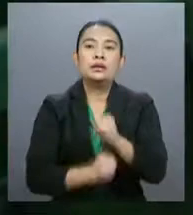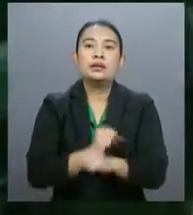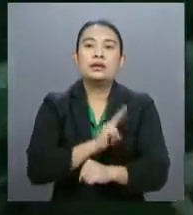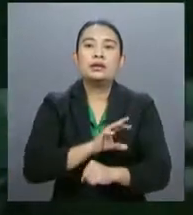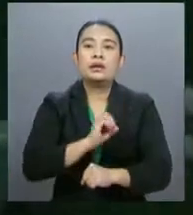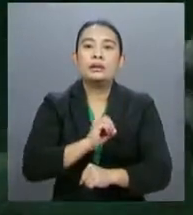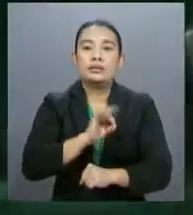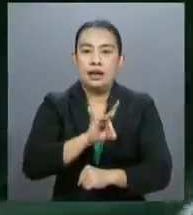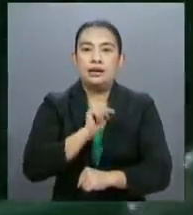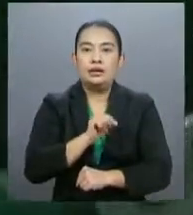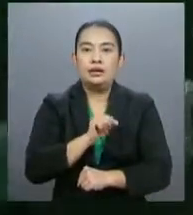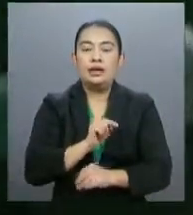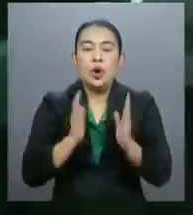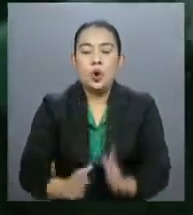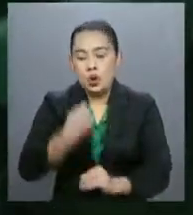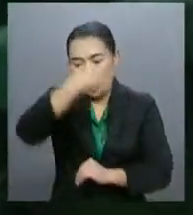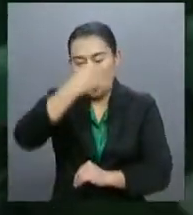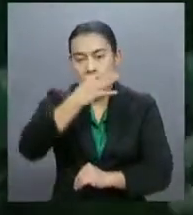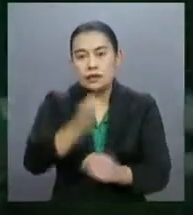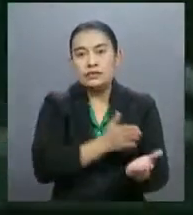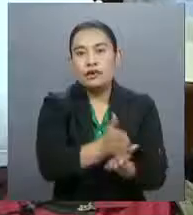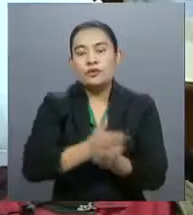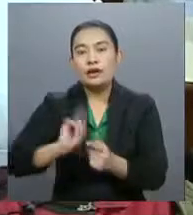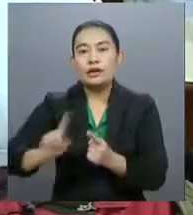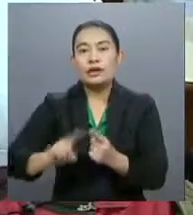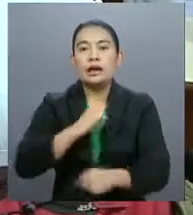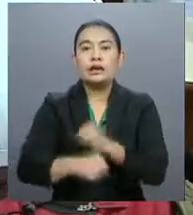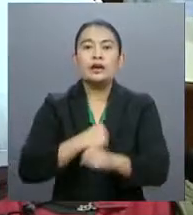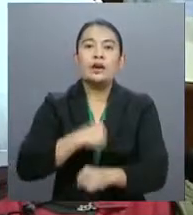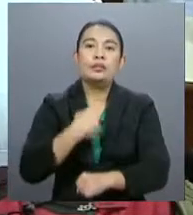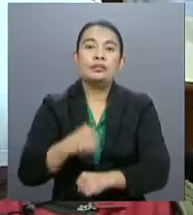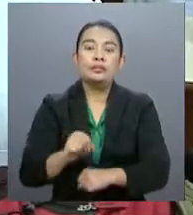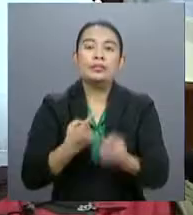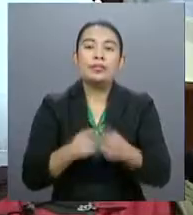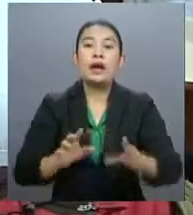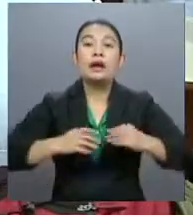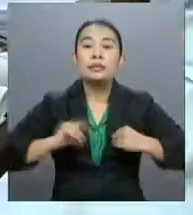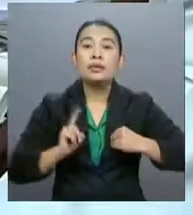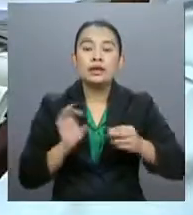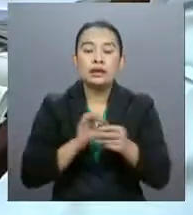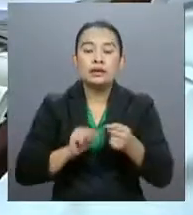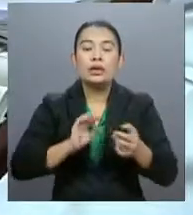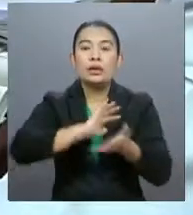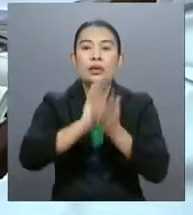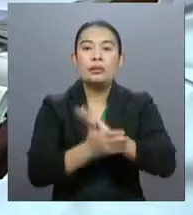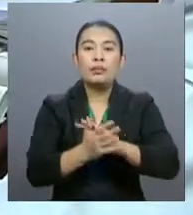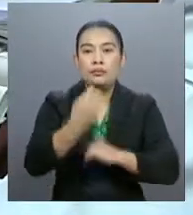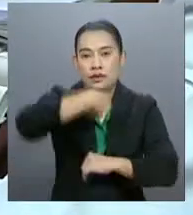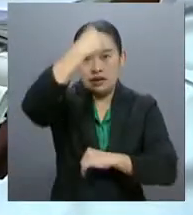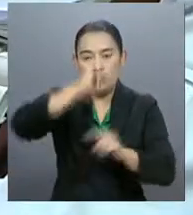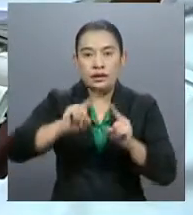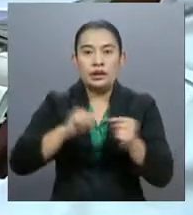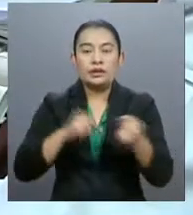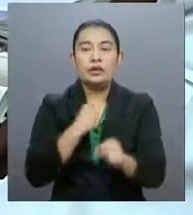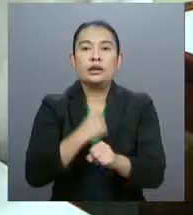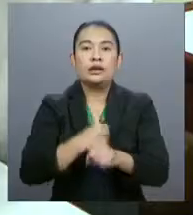2558นะคะมีผู้เรียนสายอาชีพมากขึ้นในรอบ 10ปีแต่ก็ยังยอมรับว่าการปฏิรูปการศึกษาเป็นการดำเนินการ